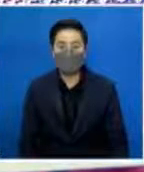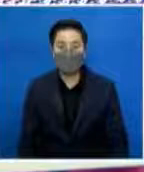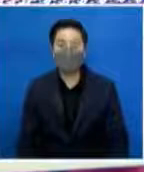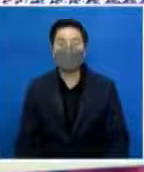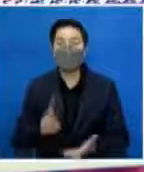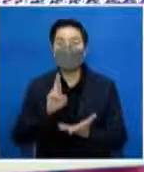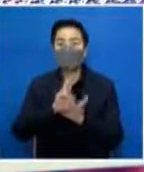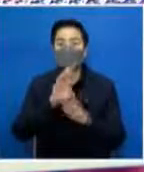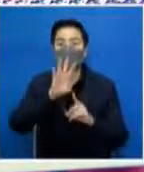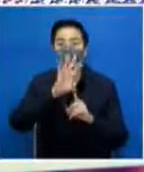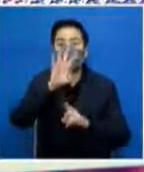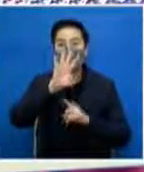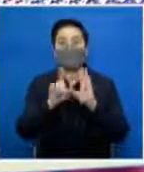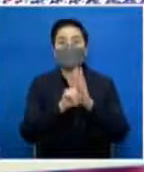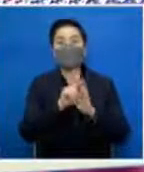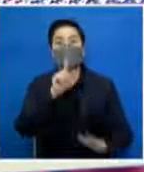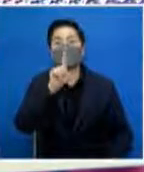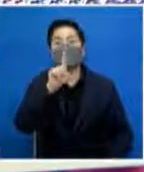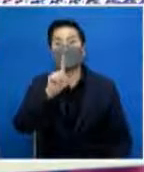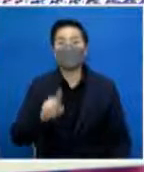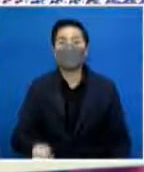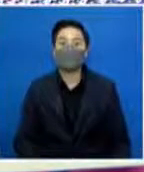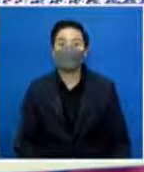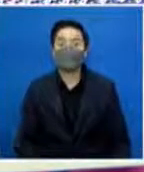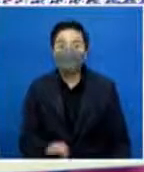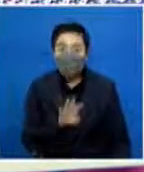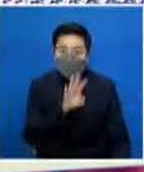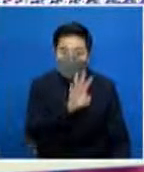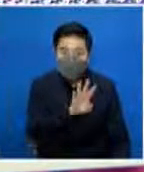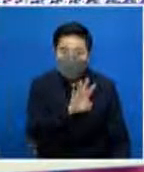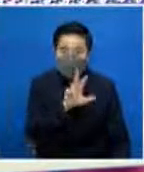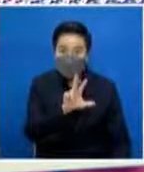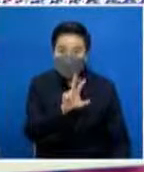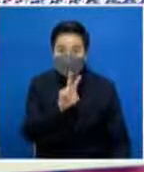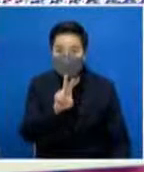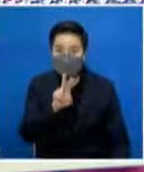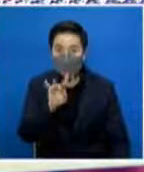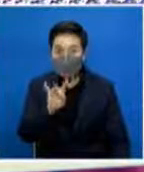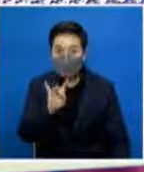อันดับที่4หมุนครั้งที่1เลขที่ออก